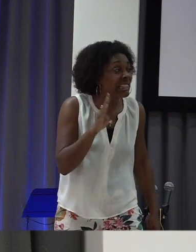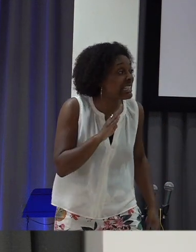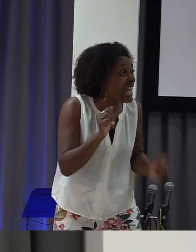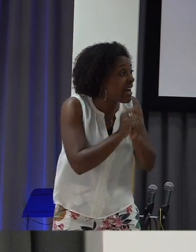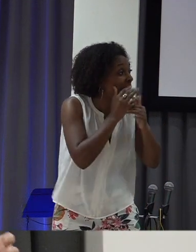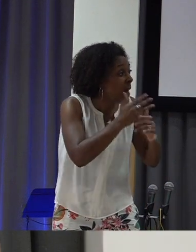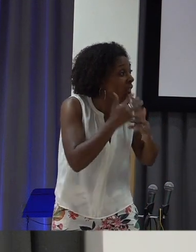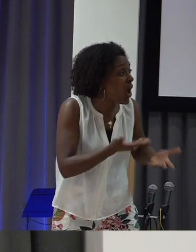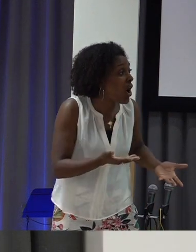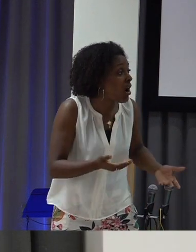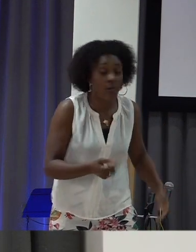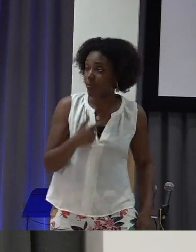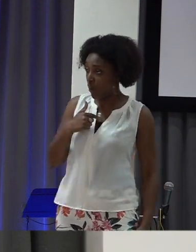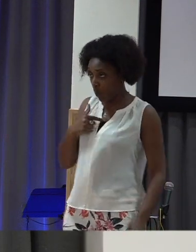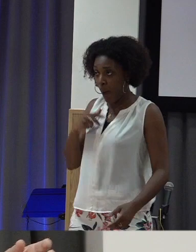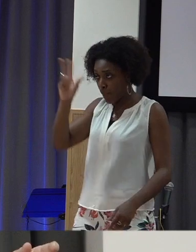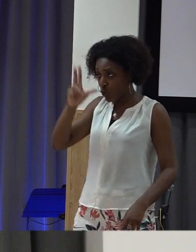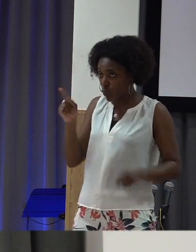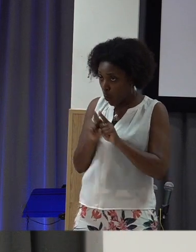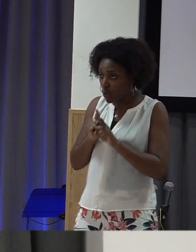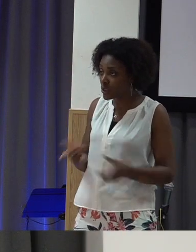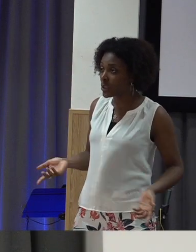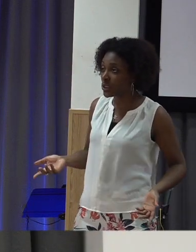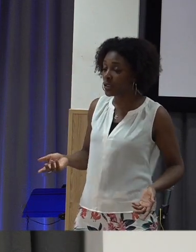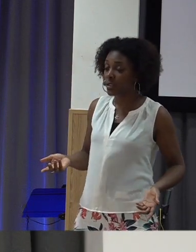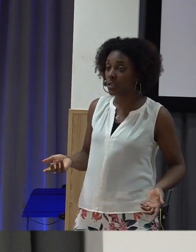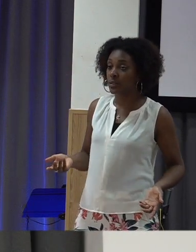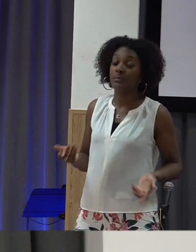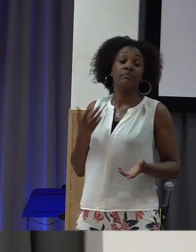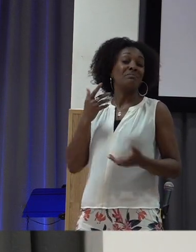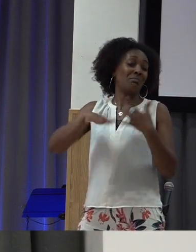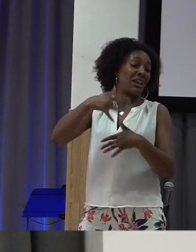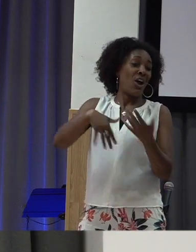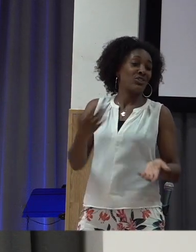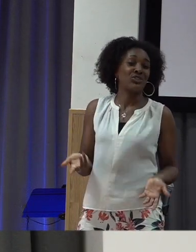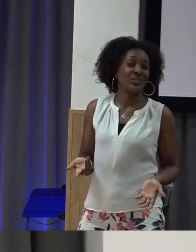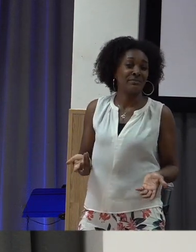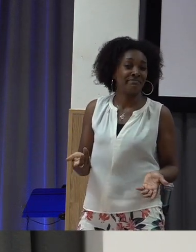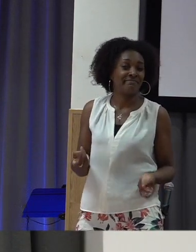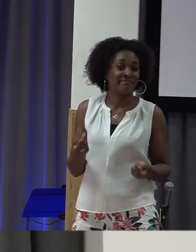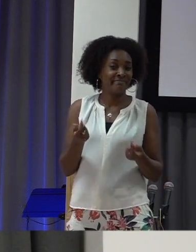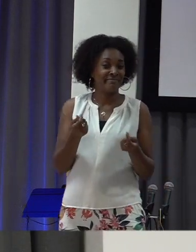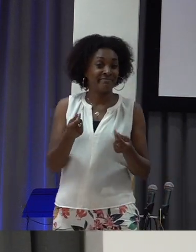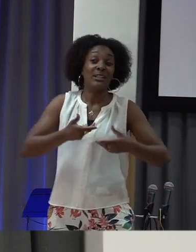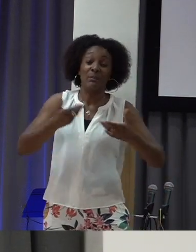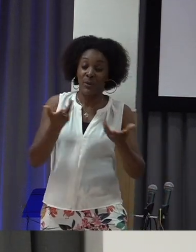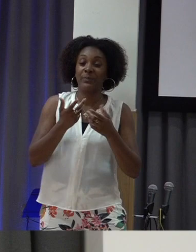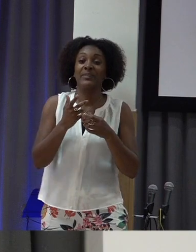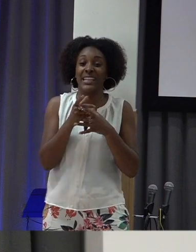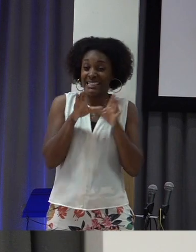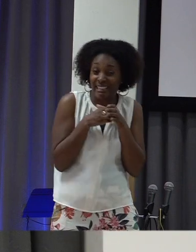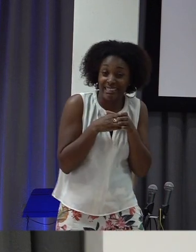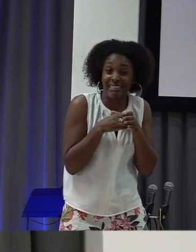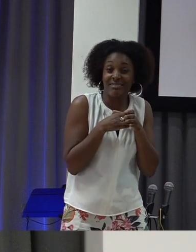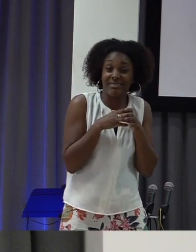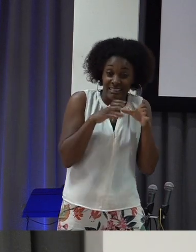je suis aussi pentecôtiste que vous l'êtes, parce qu'il ne connaissait pas mon passé. Donc, je termine. Cet esprit de secte, c'est aussi